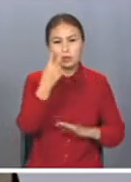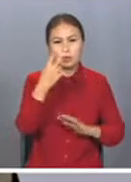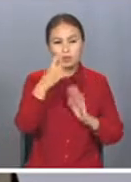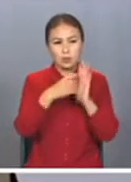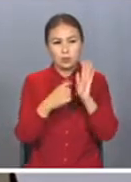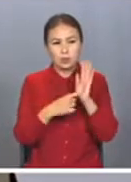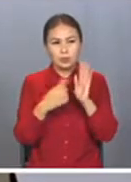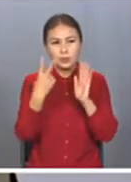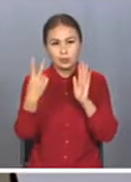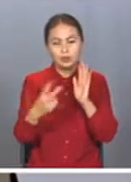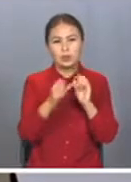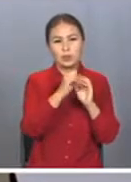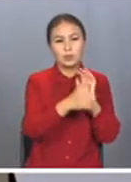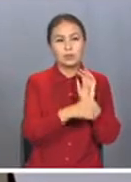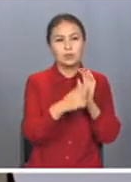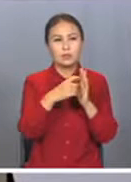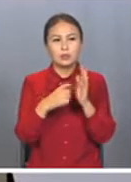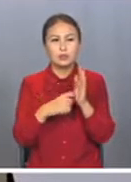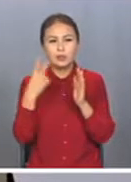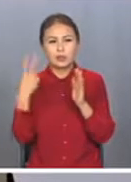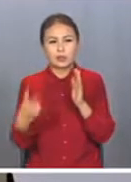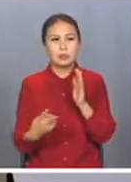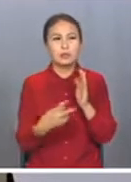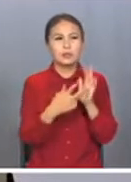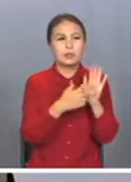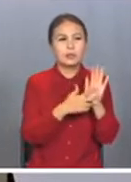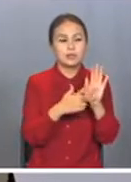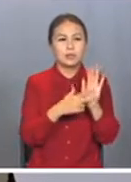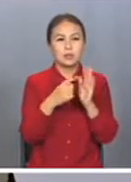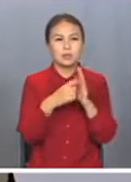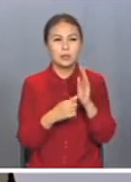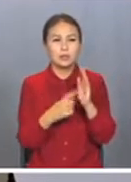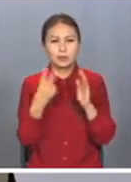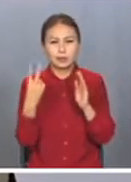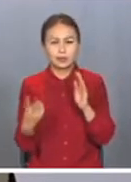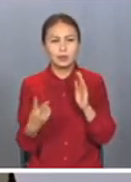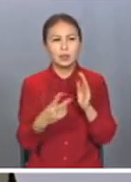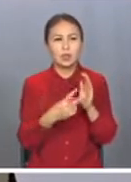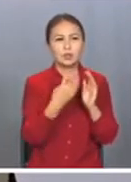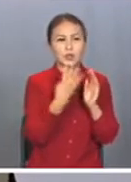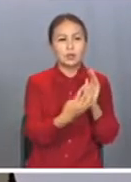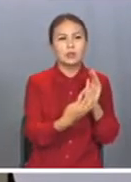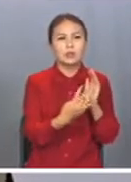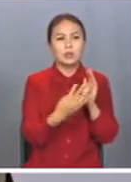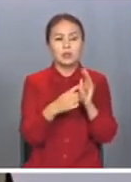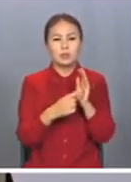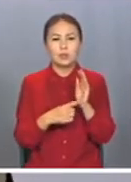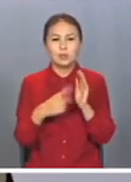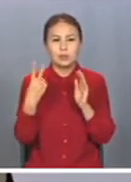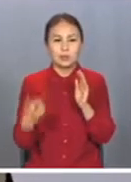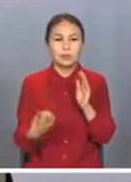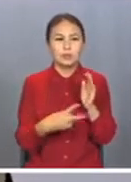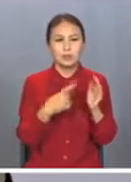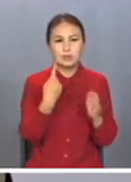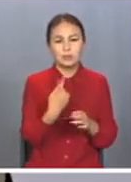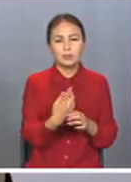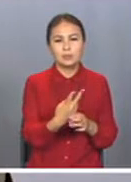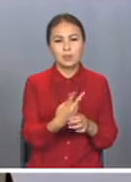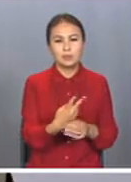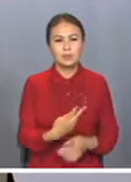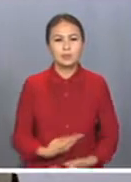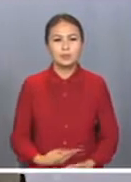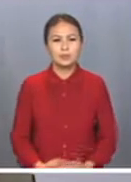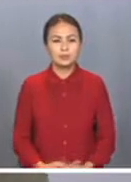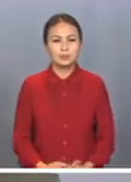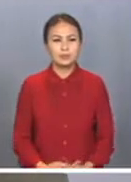16, 2-ге бөлемін 8, 2-ге бөлемін 4, 2-ге бөлемін 2, 2-ге бөлемін